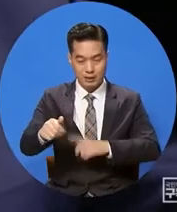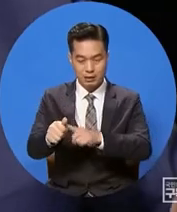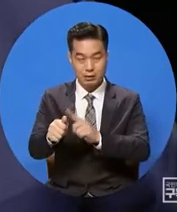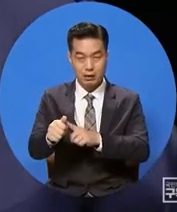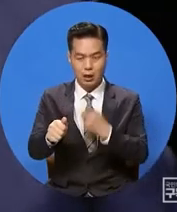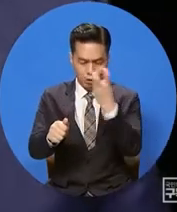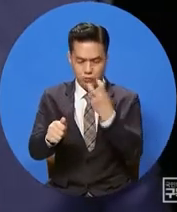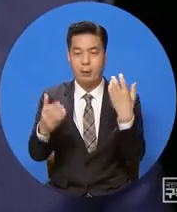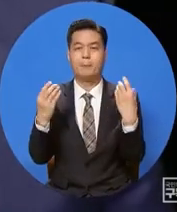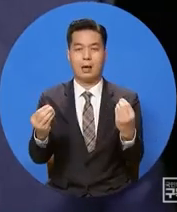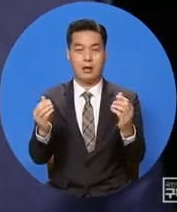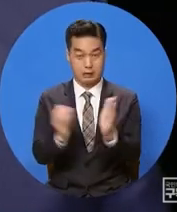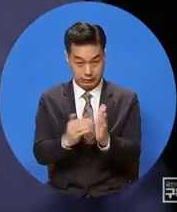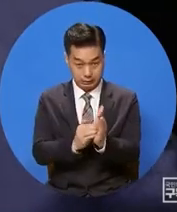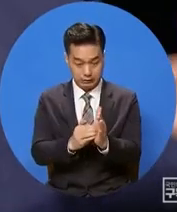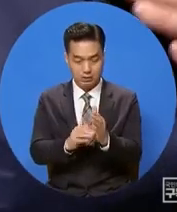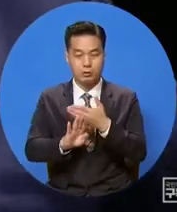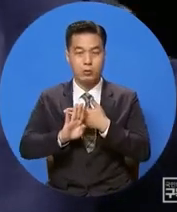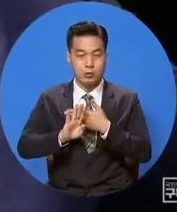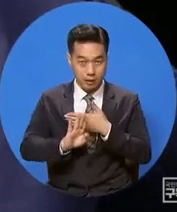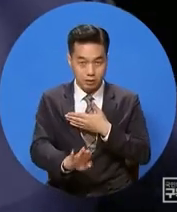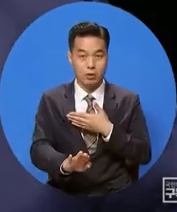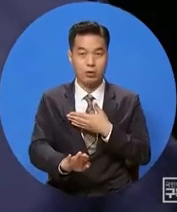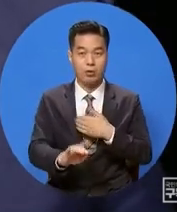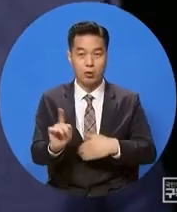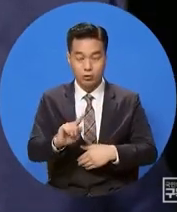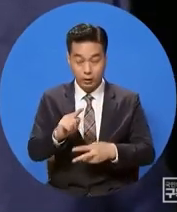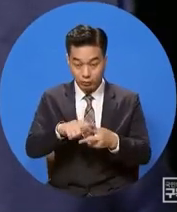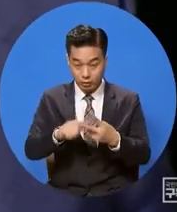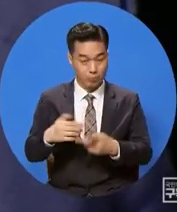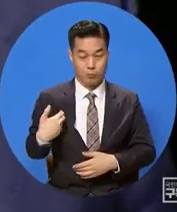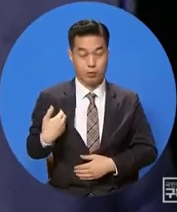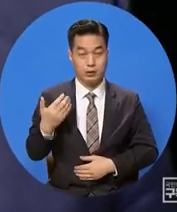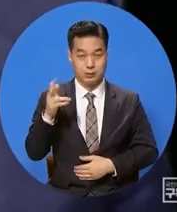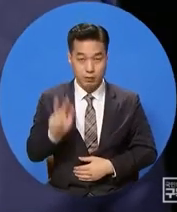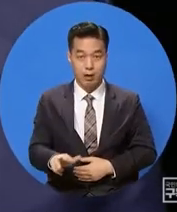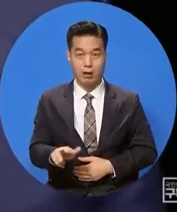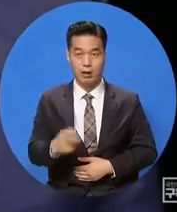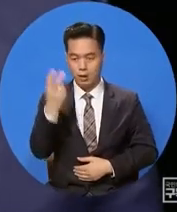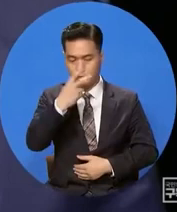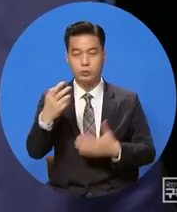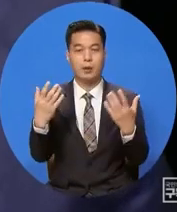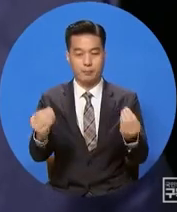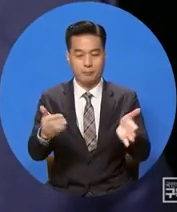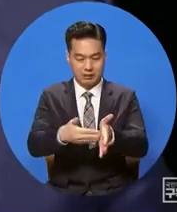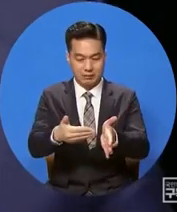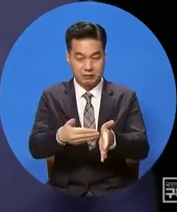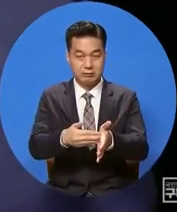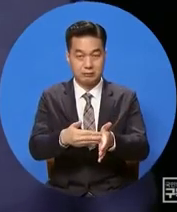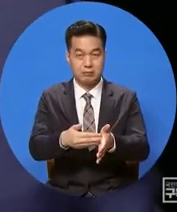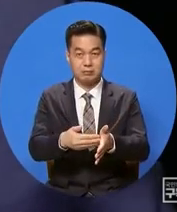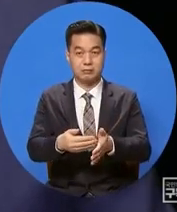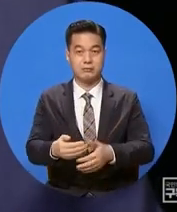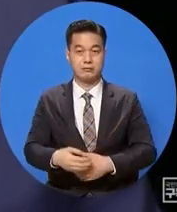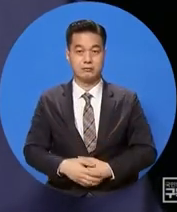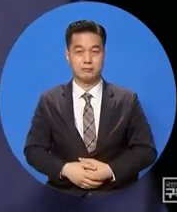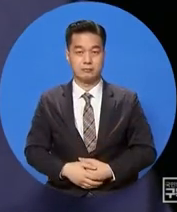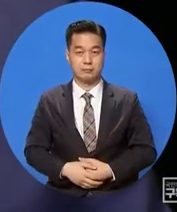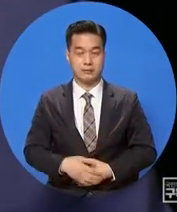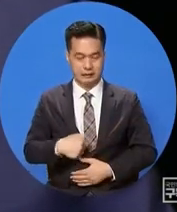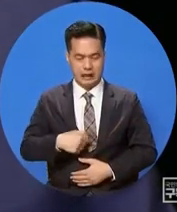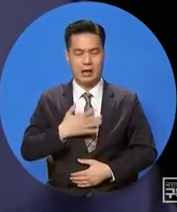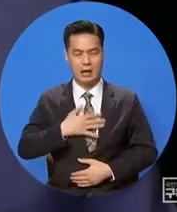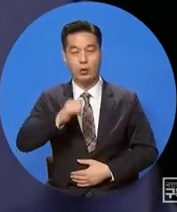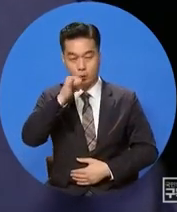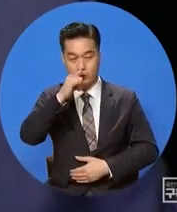수사 받을 건 다 받고 그러고 나서 어떻게 됐는지는 모르겠습니다만은 조사 다 받았습니다. 그리고 네. 예, 아니 제가